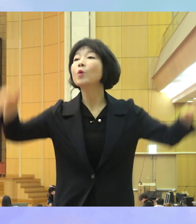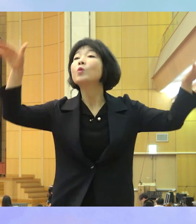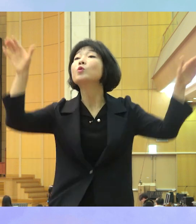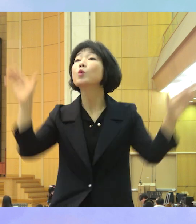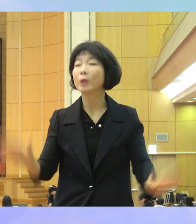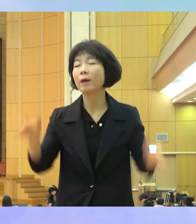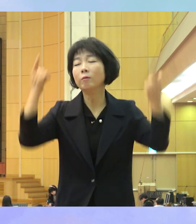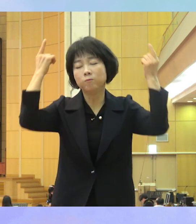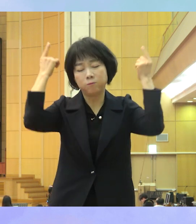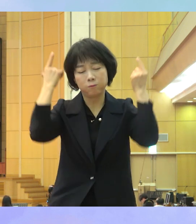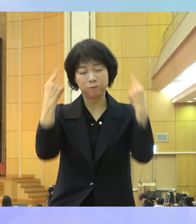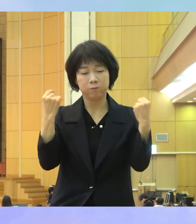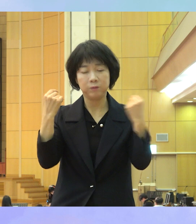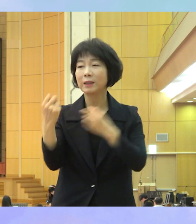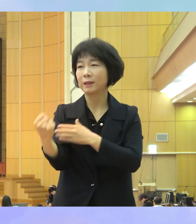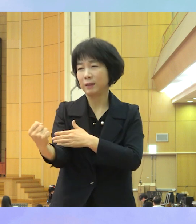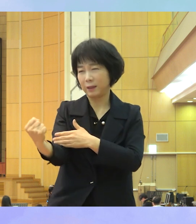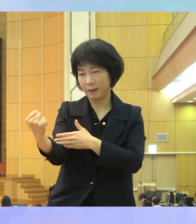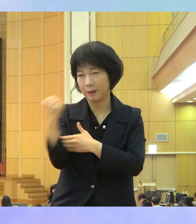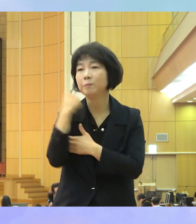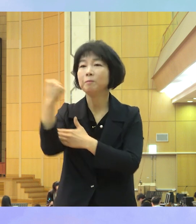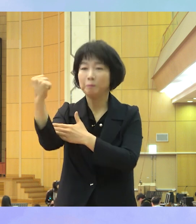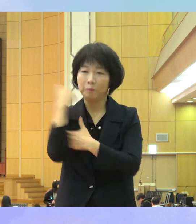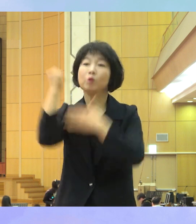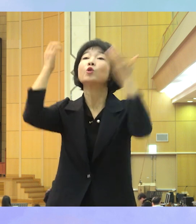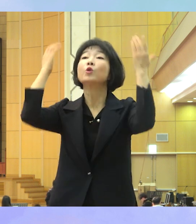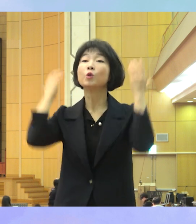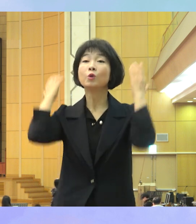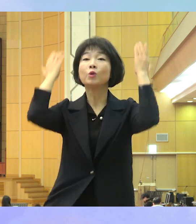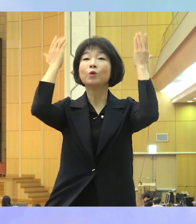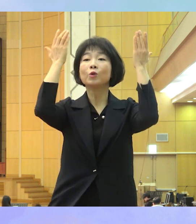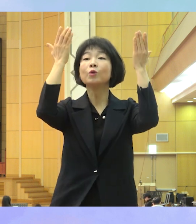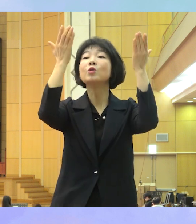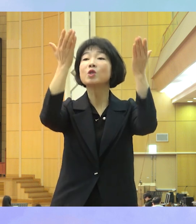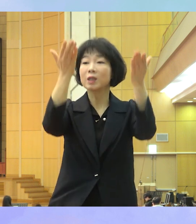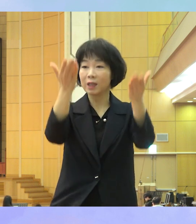독수리 같은 힘